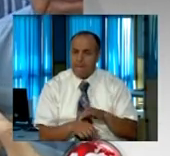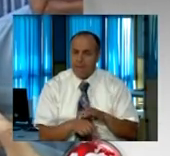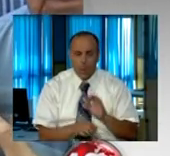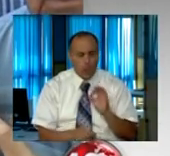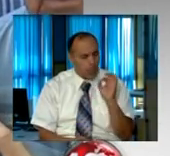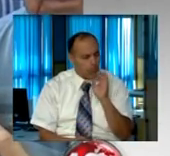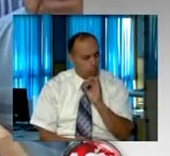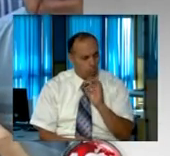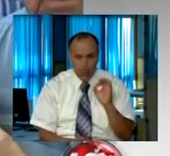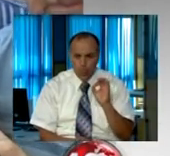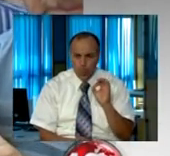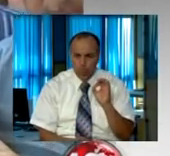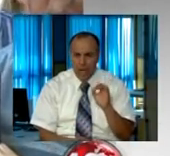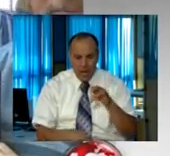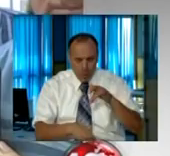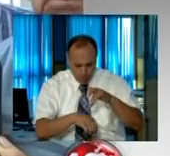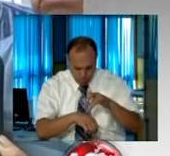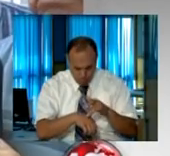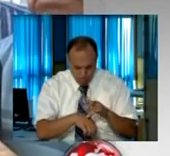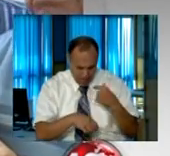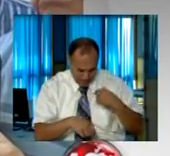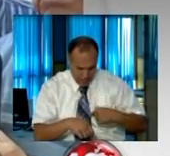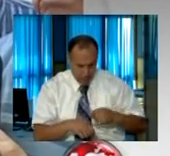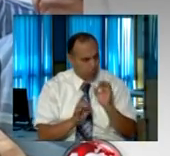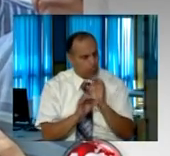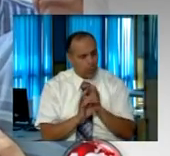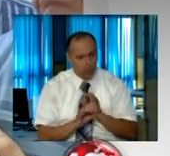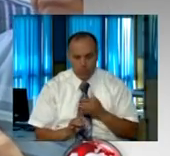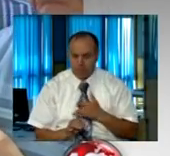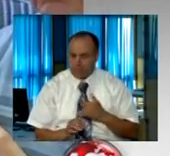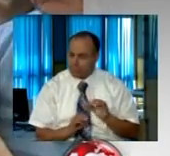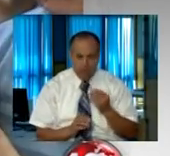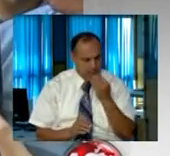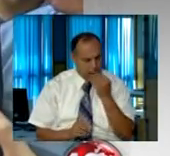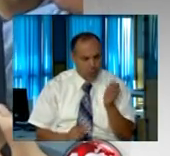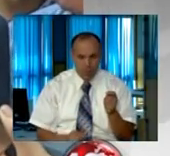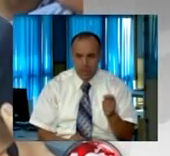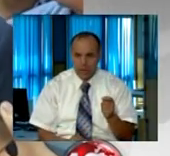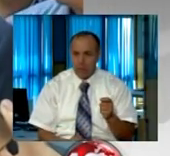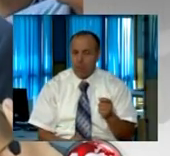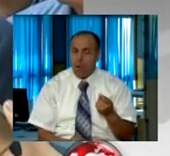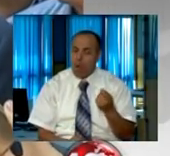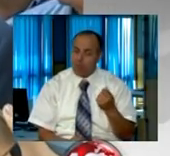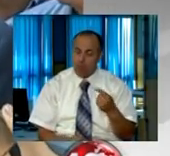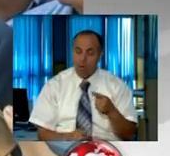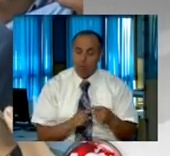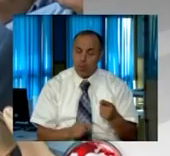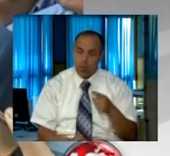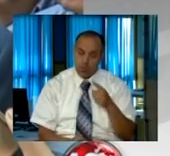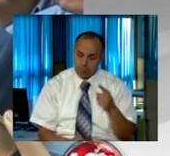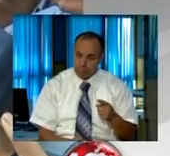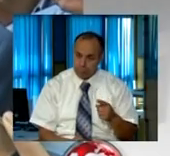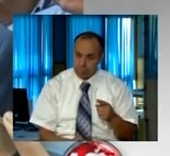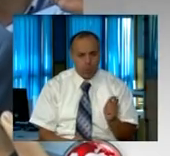عنده حتى صلة بصحة الإنسان، يعني ما عنده حتى خطر بالنسبة لصحة الإنسان. أسوام موضوع آخر، الأسوام باش تكون الأكيد